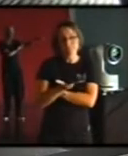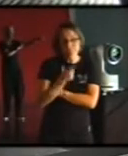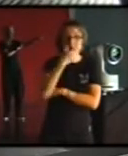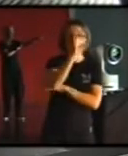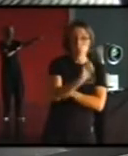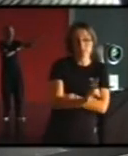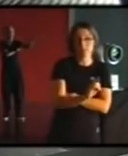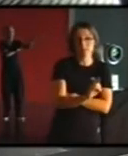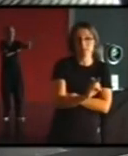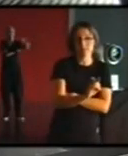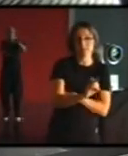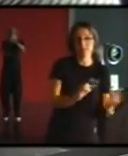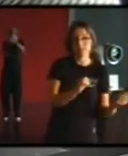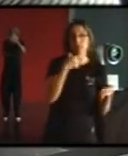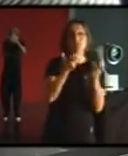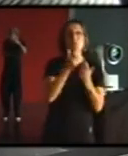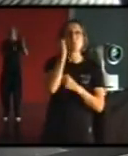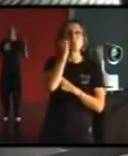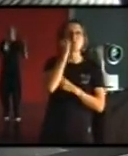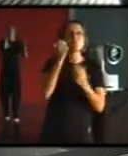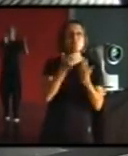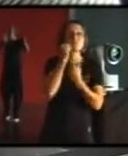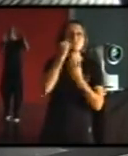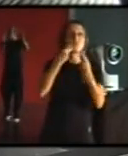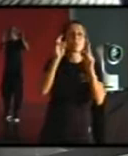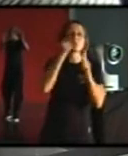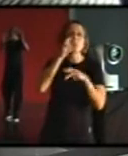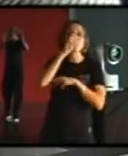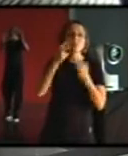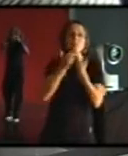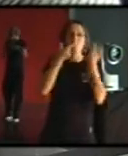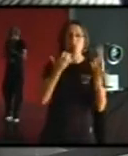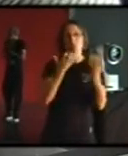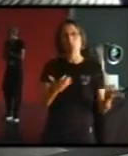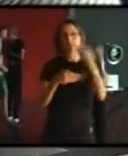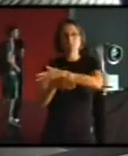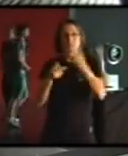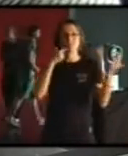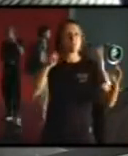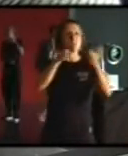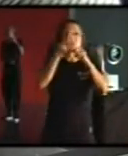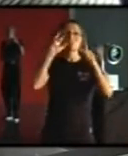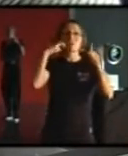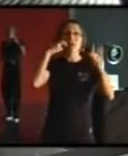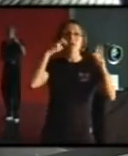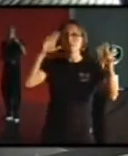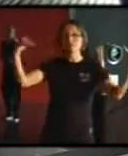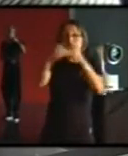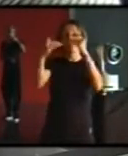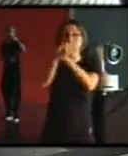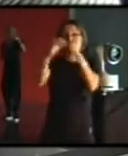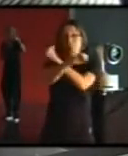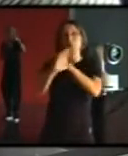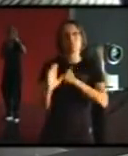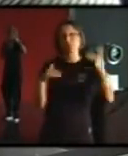l'ouest. À droite, on passe à Moscou, si jamais on voudrait passer. Et on est vraiment contrôlé par les troupes de la frontière. C'était une partie